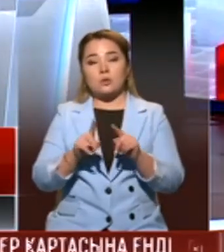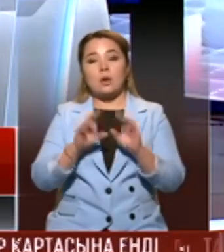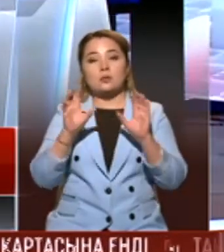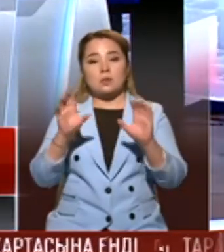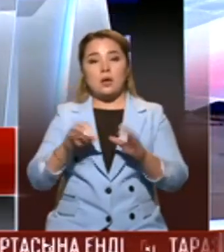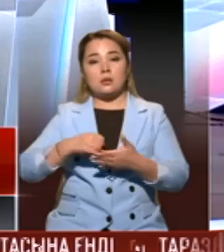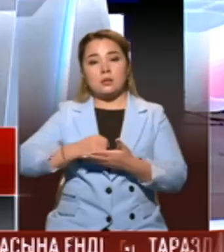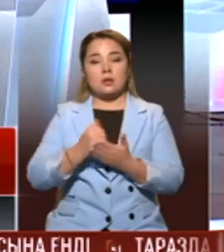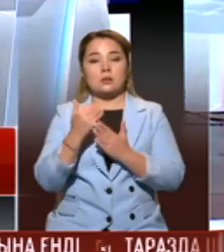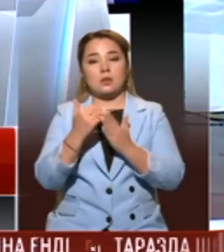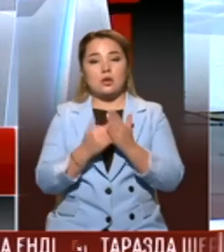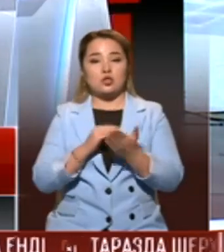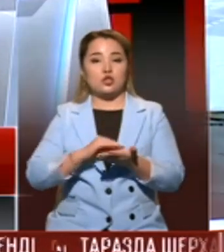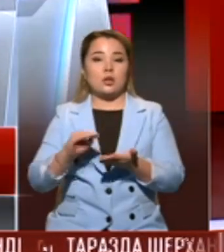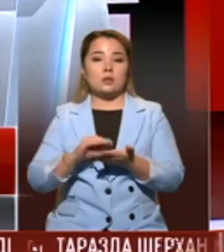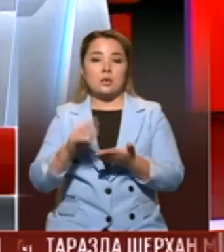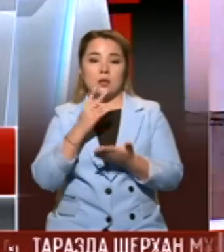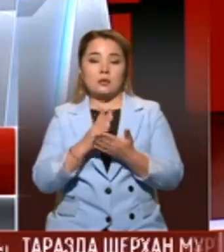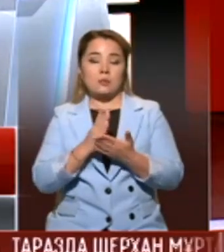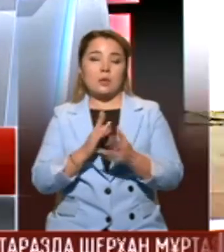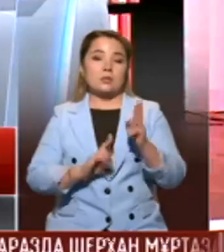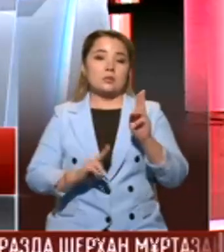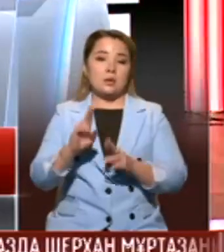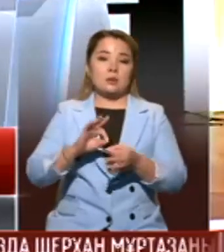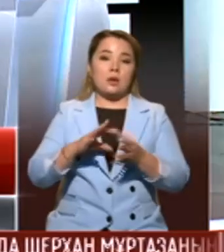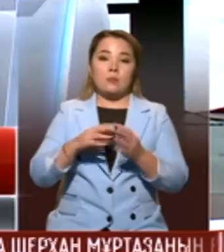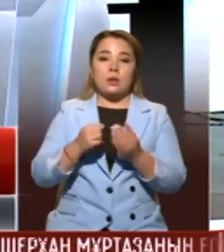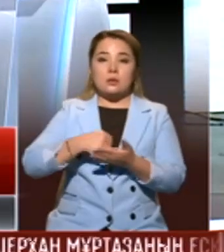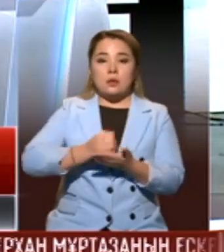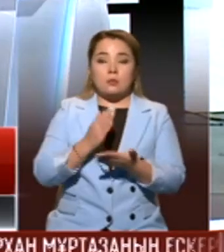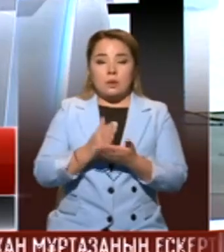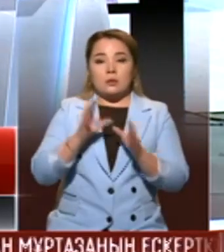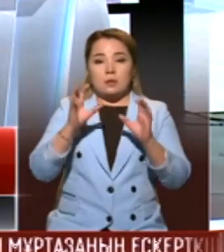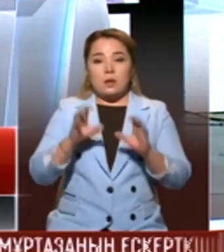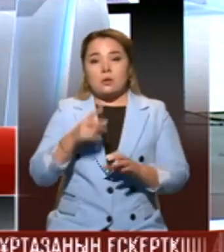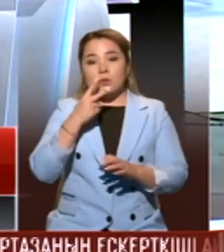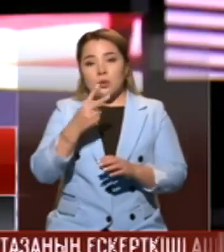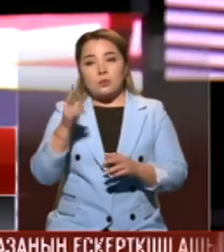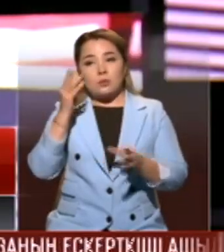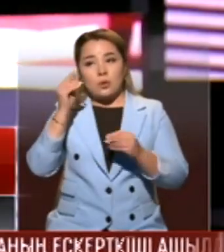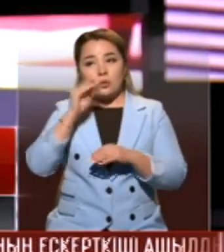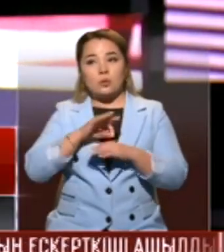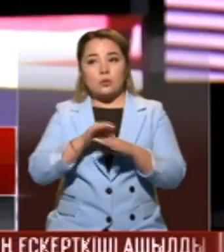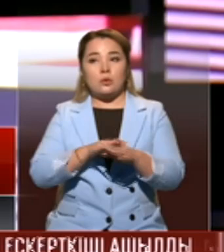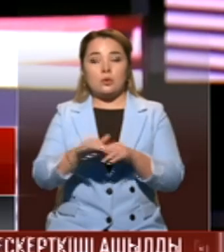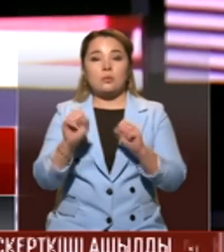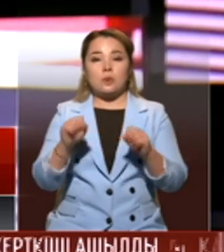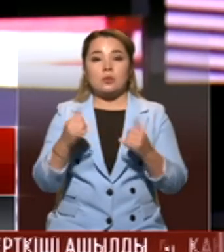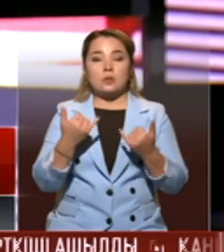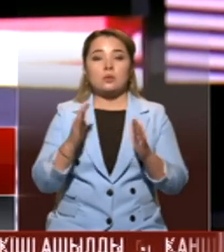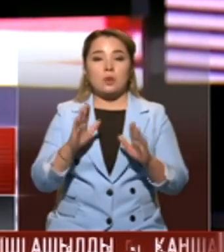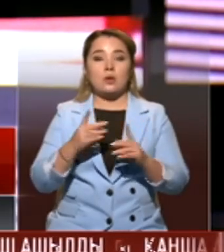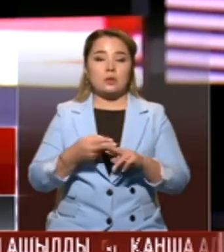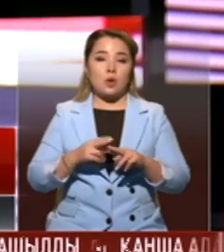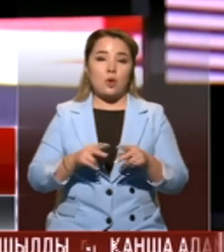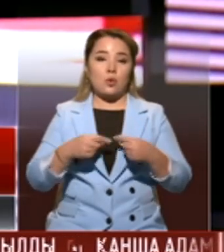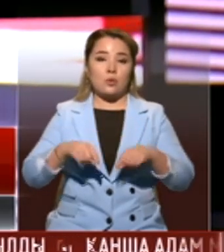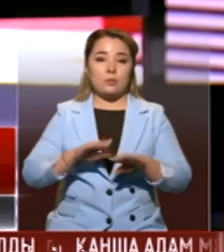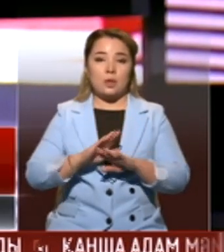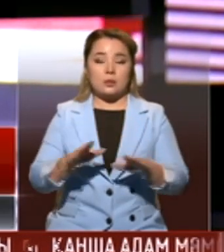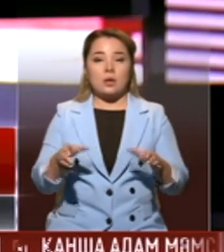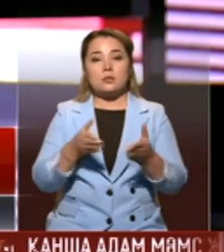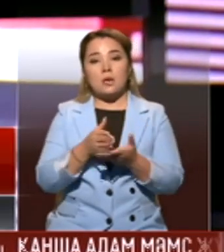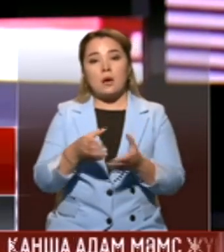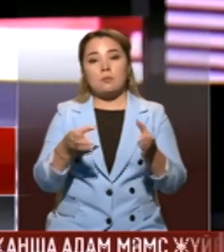заңда тәптіштеп жазылған ережелері бар. Заңнан қарап біле беруге болады дейсіз. Иә, сол себепті мына тек бұл ұйымдар емес, біз саяси